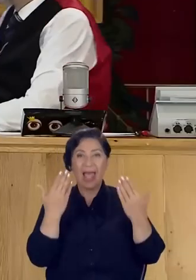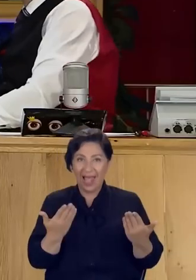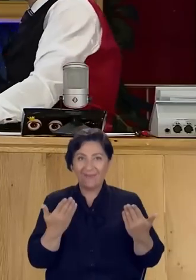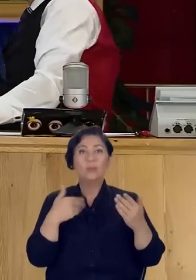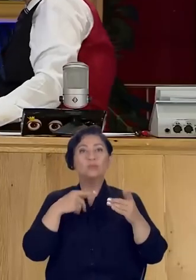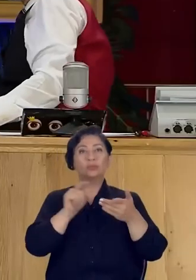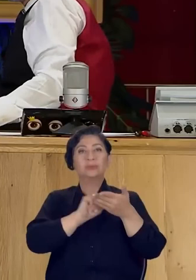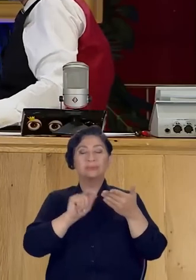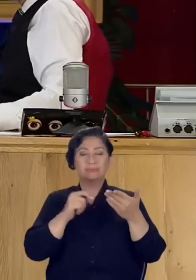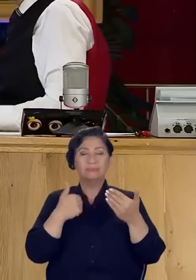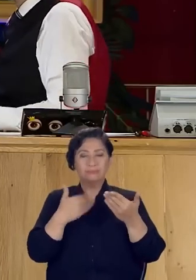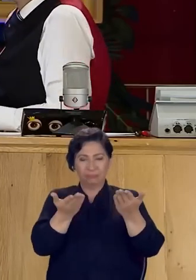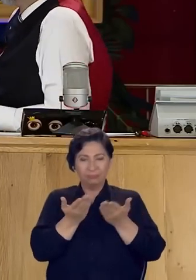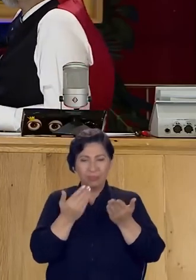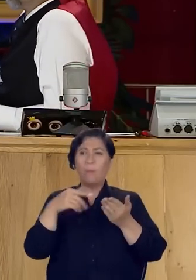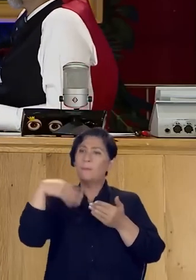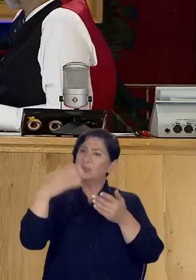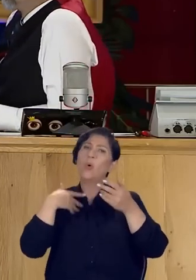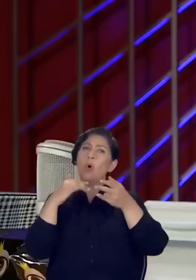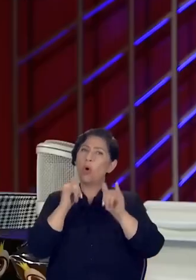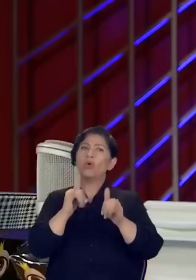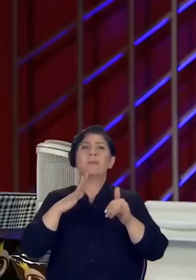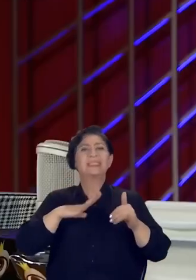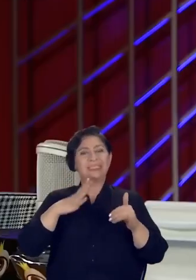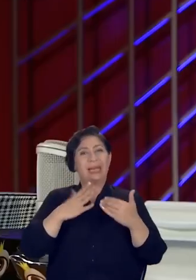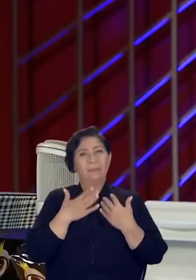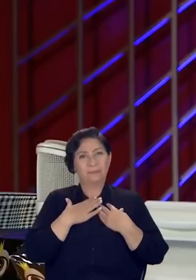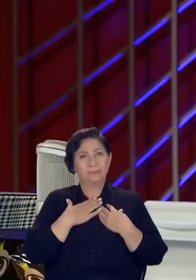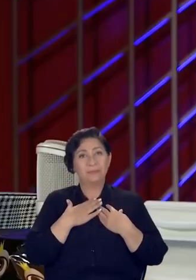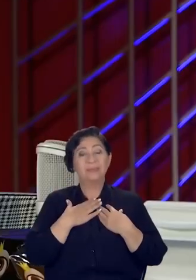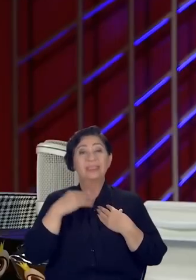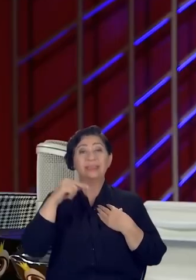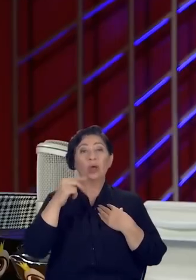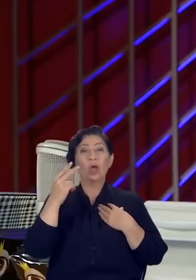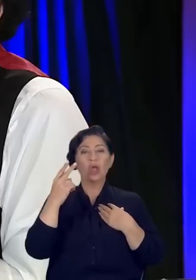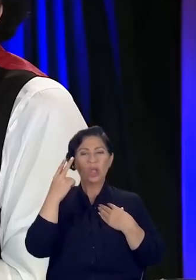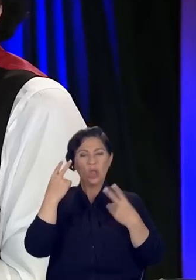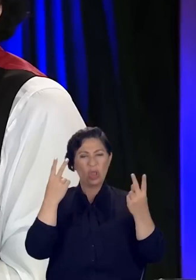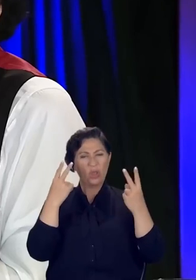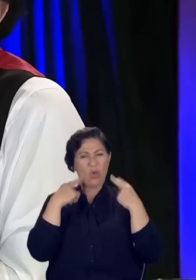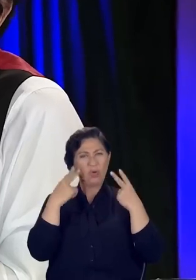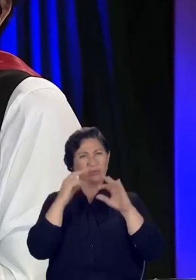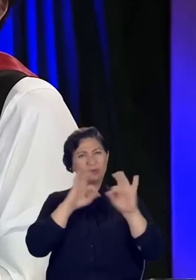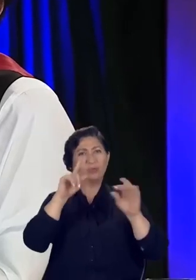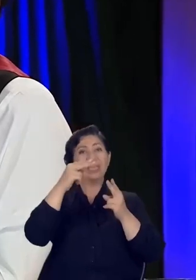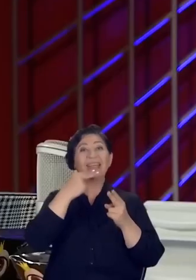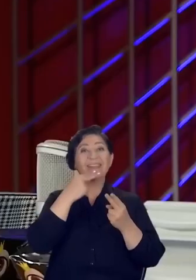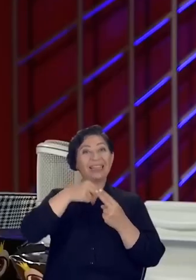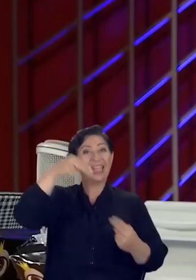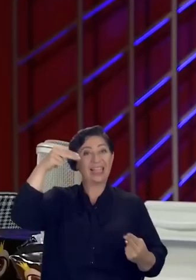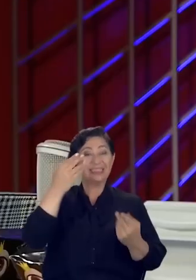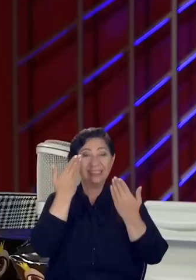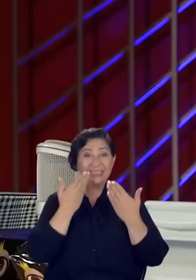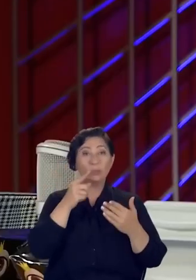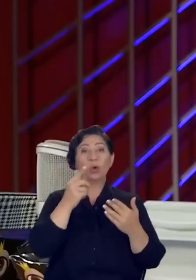bu senaryo bana gelseydi ben başkasının yazdığı bir şeyi oynamak isterdim. Şimdi görgüsüz bir kadının hikayesini izleyeceğiz.